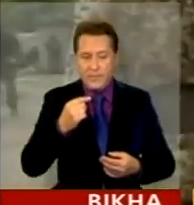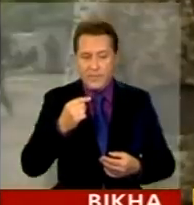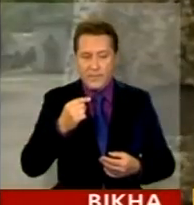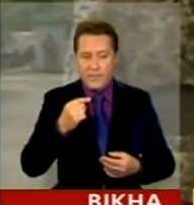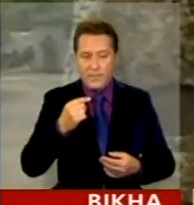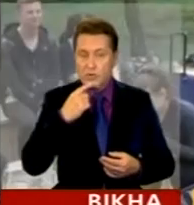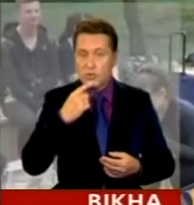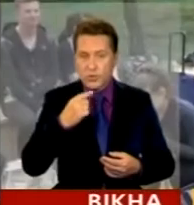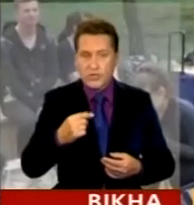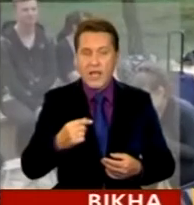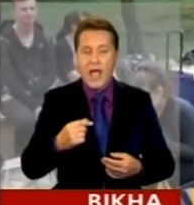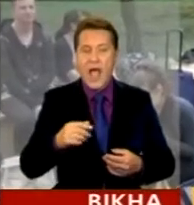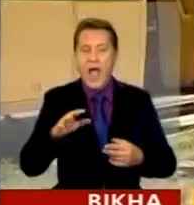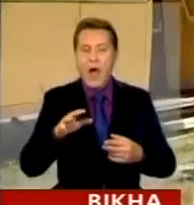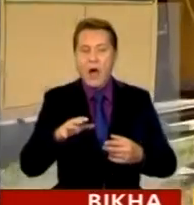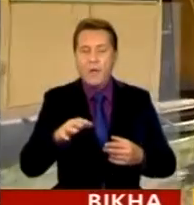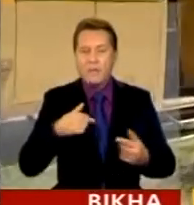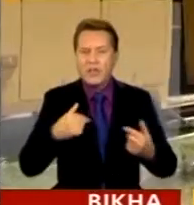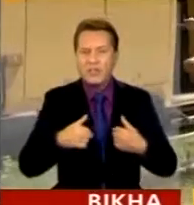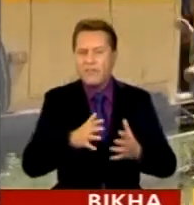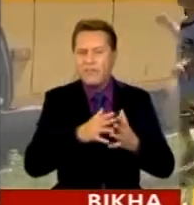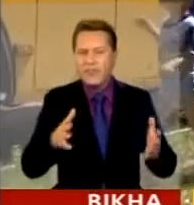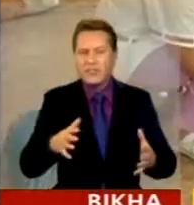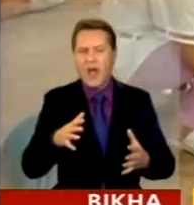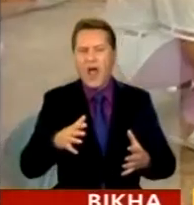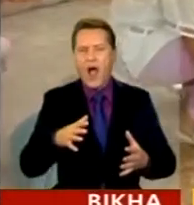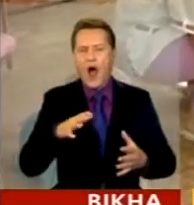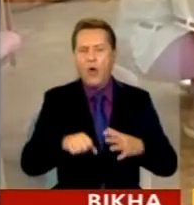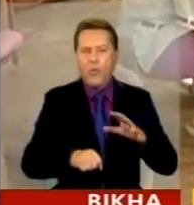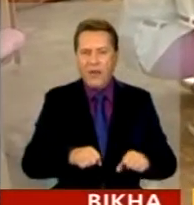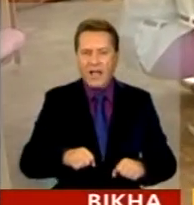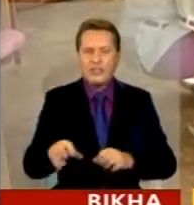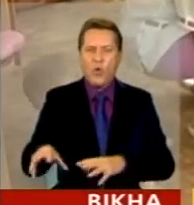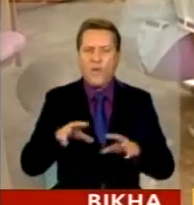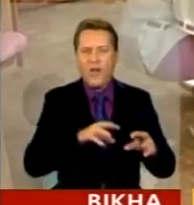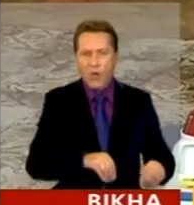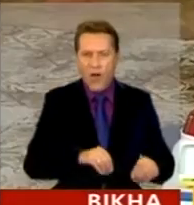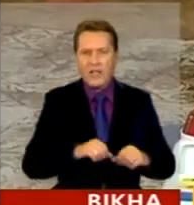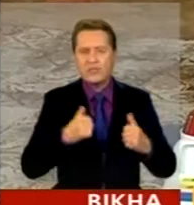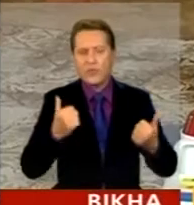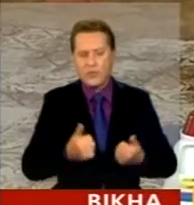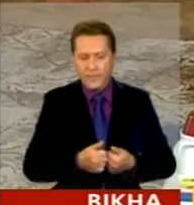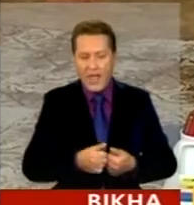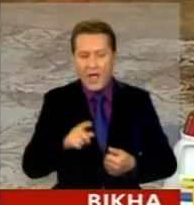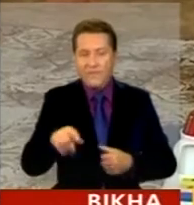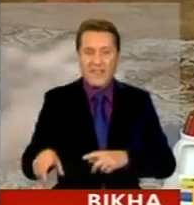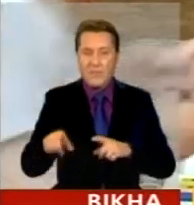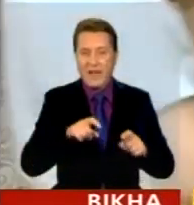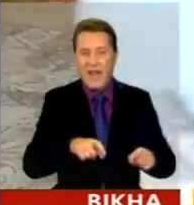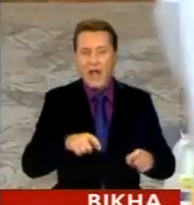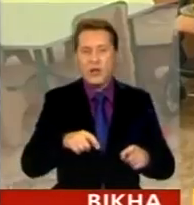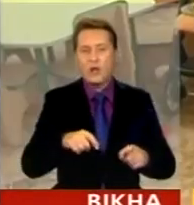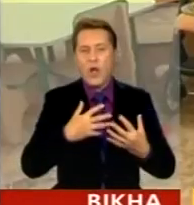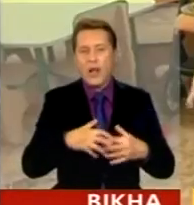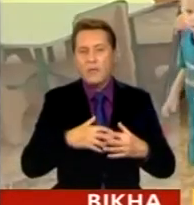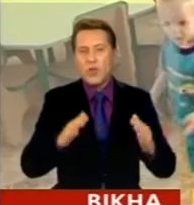дорослі. Окупацію, евакуацію, а тоді ще одну евакуацію. Він, як і кілька десятків інших діток, переїхав до Краматорського будинку